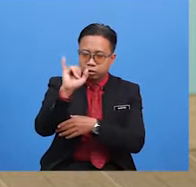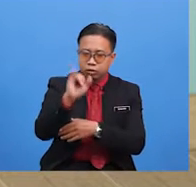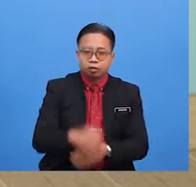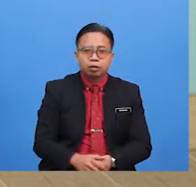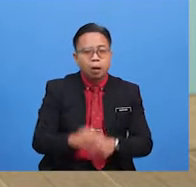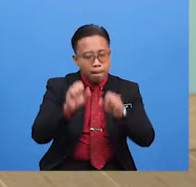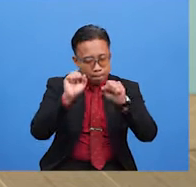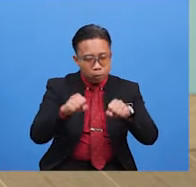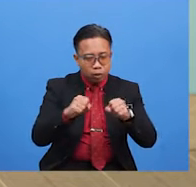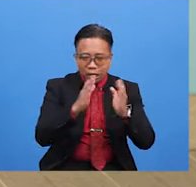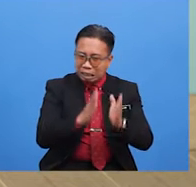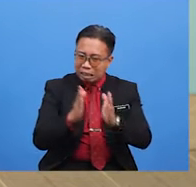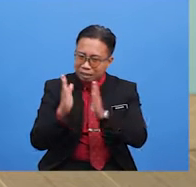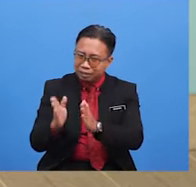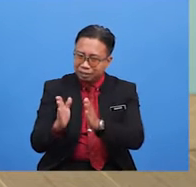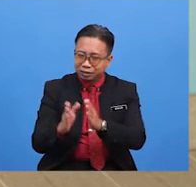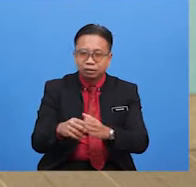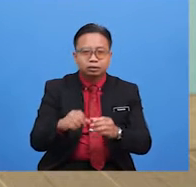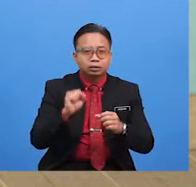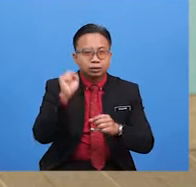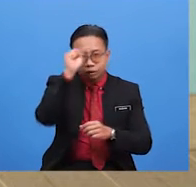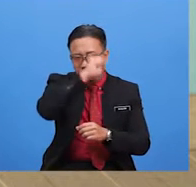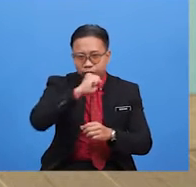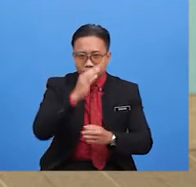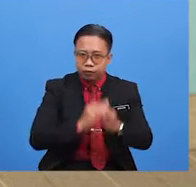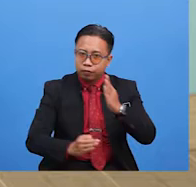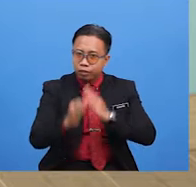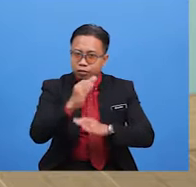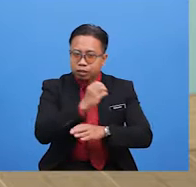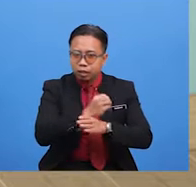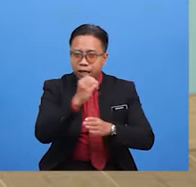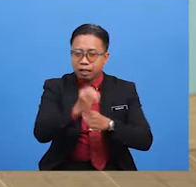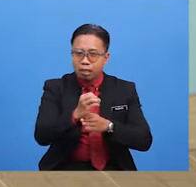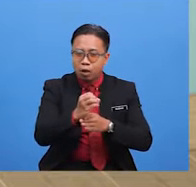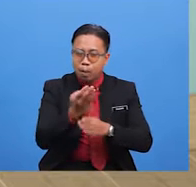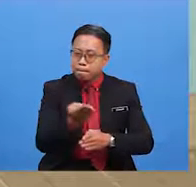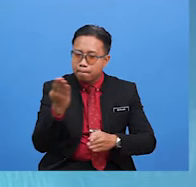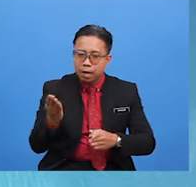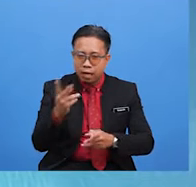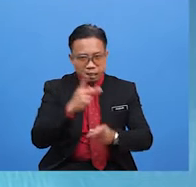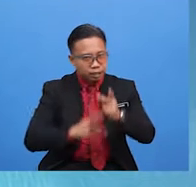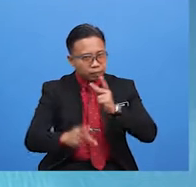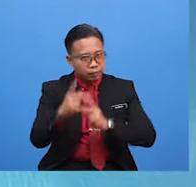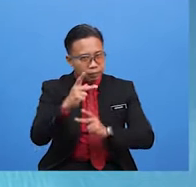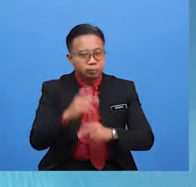Kita boleh mengelaskan bahan berdasarkan sifat fizik atau sifat bahan kimia tersebut.